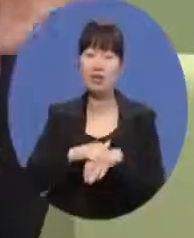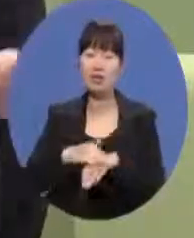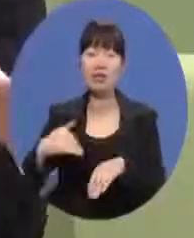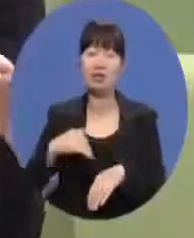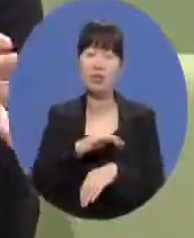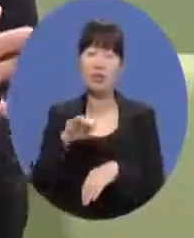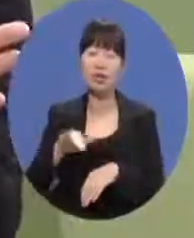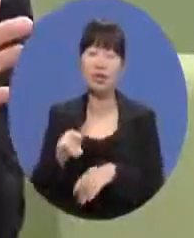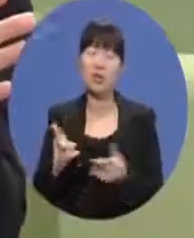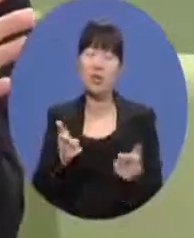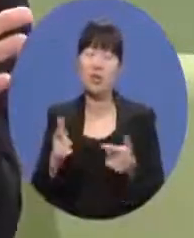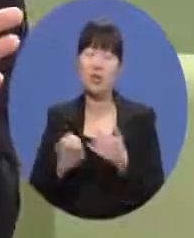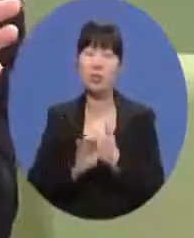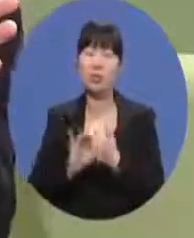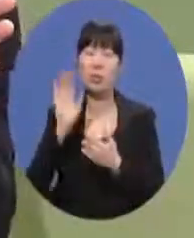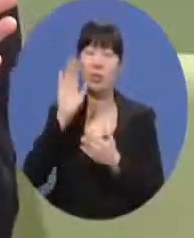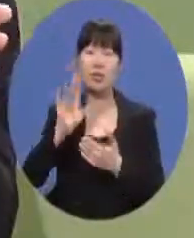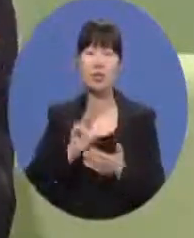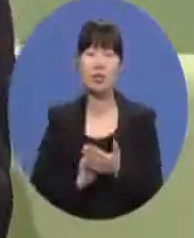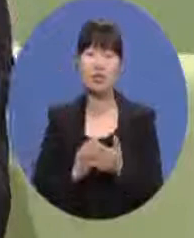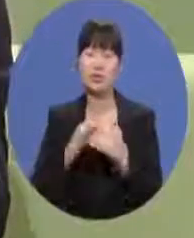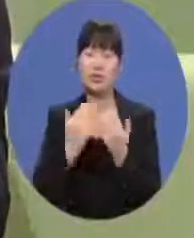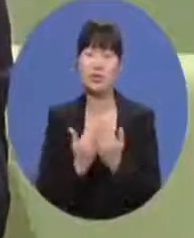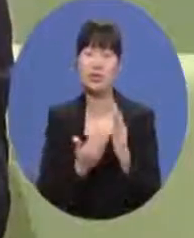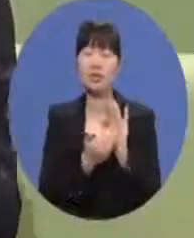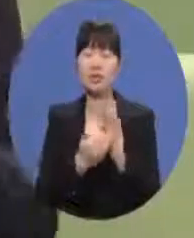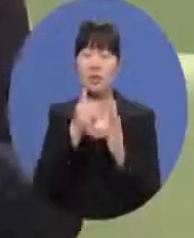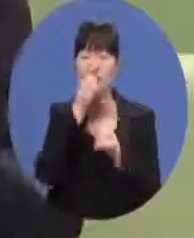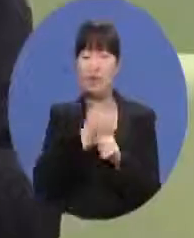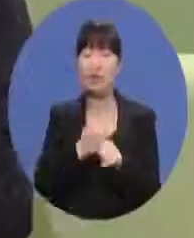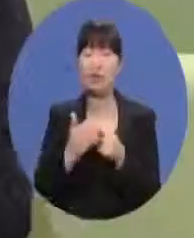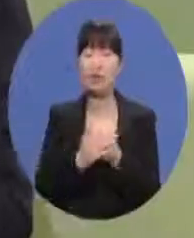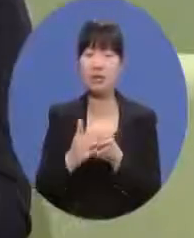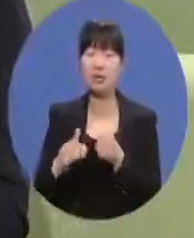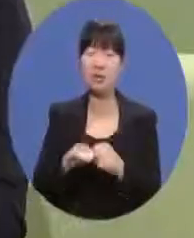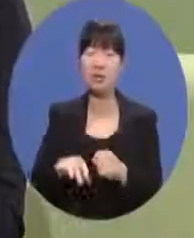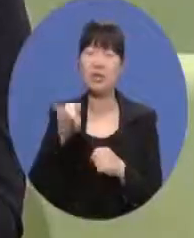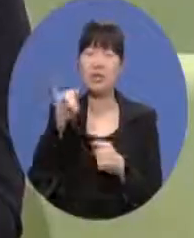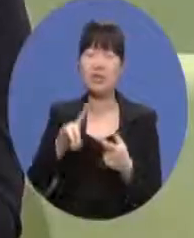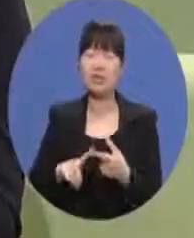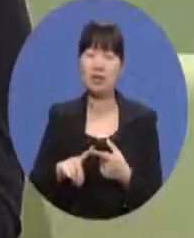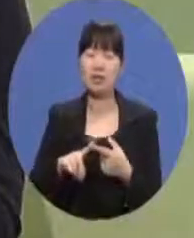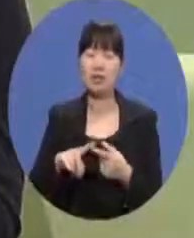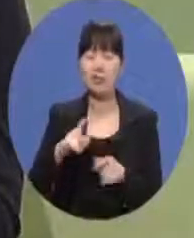좀 다스려 놓으면은 그 이후에 있는 문제들을 많이 예방할 수 있기 때문에요. 초기에 이렇게